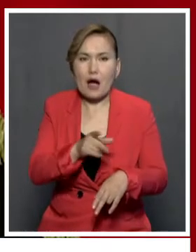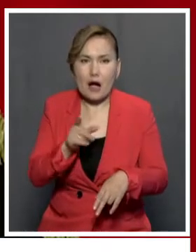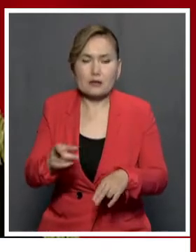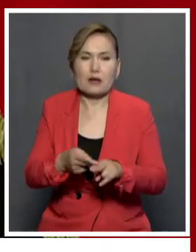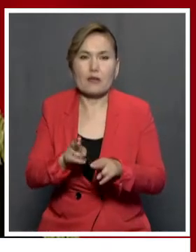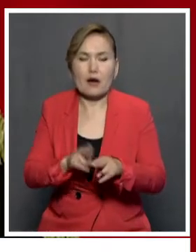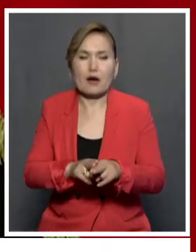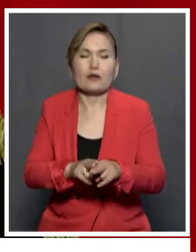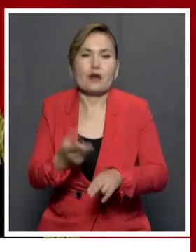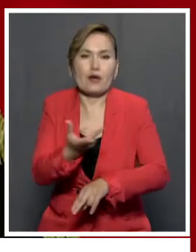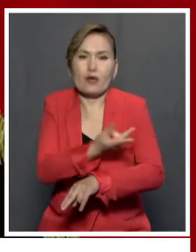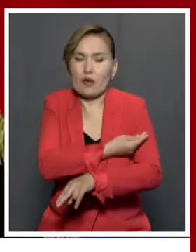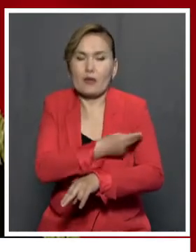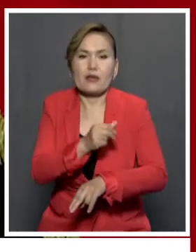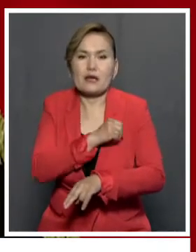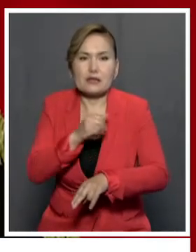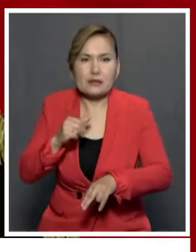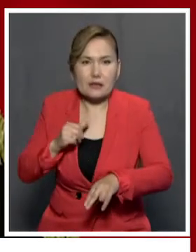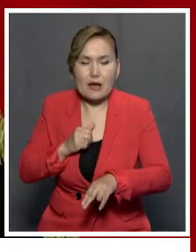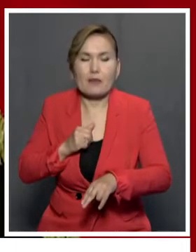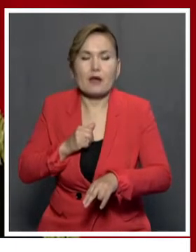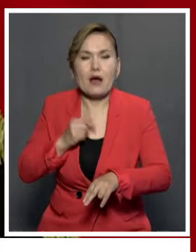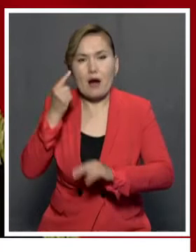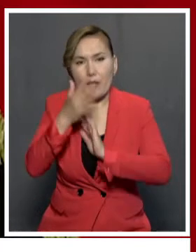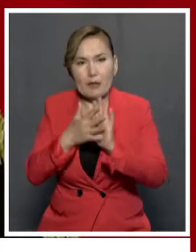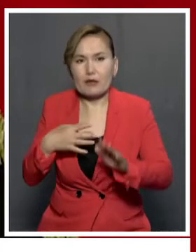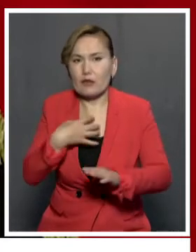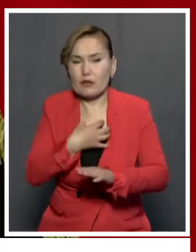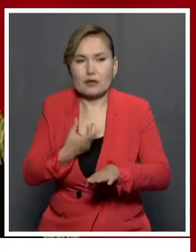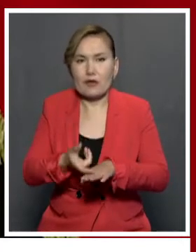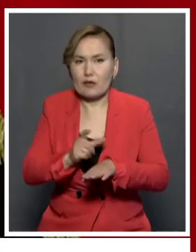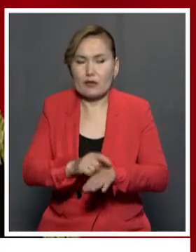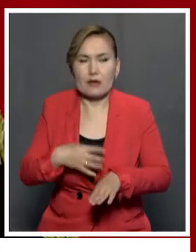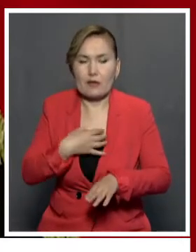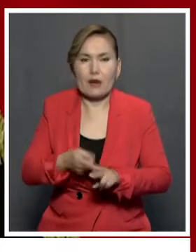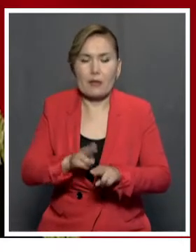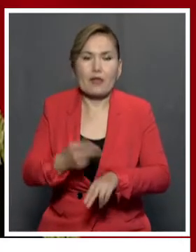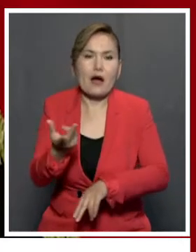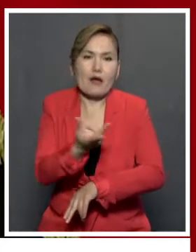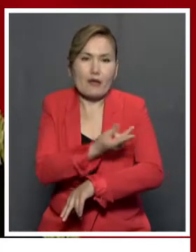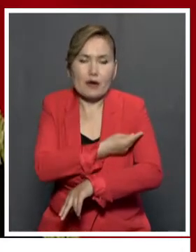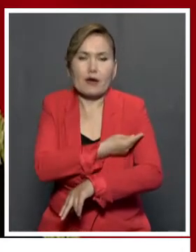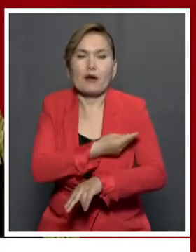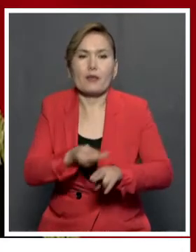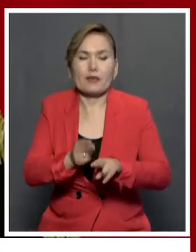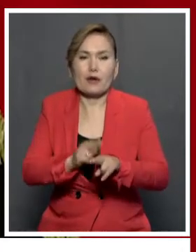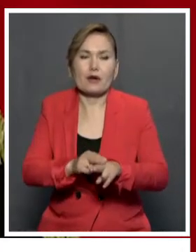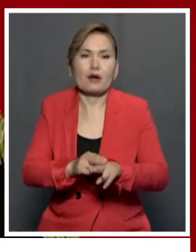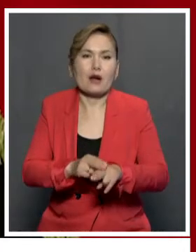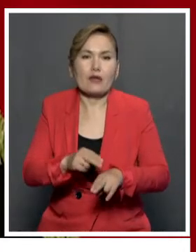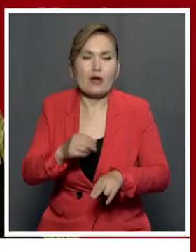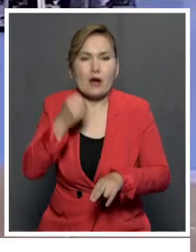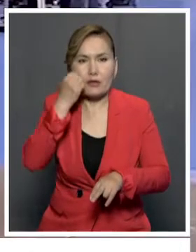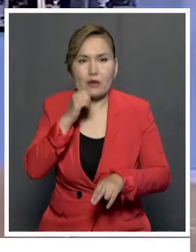екпенің қаншалықты маңызды екенін өздері түсінулері керек. Вакциналмаудың салдары адамдарға әсіресе қарттар үшін қауіпті болуы